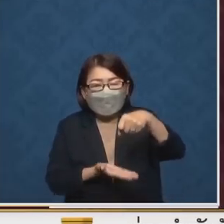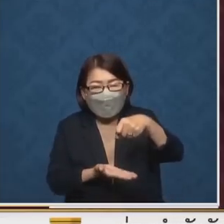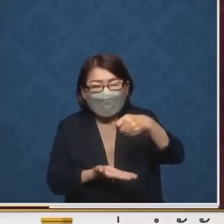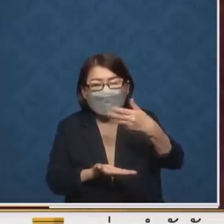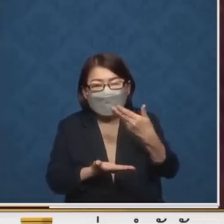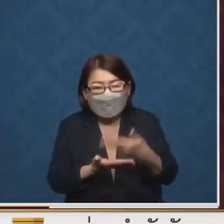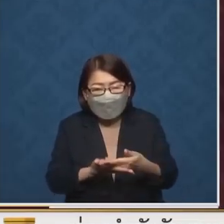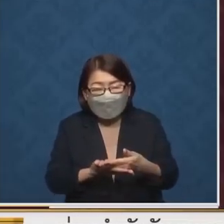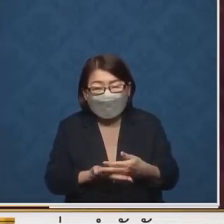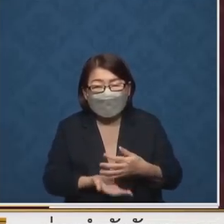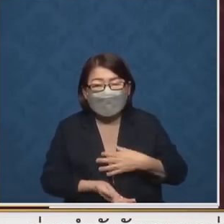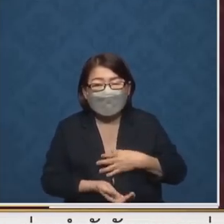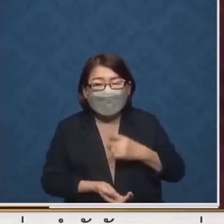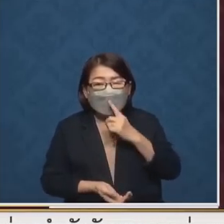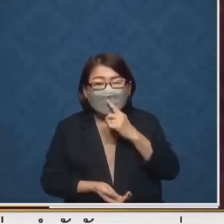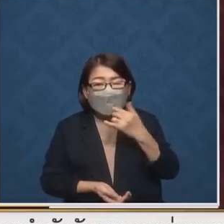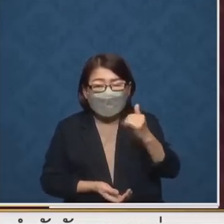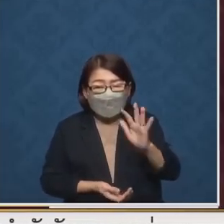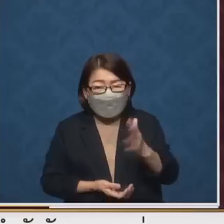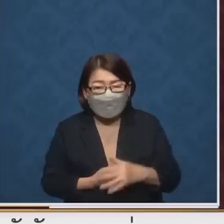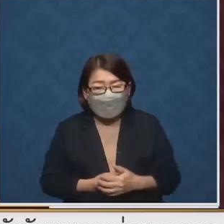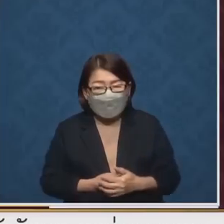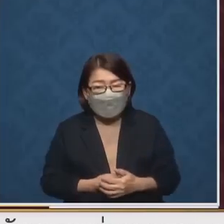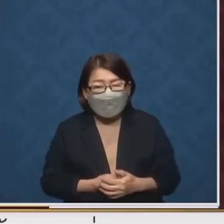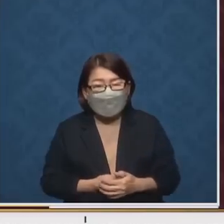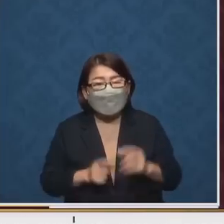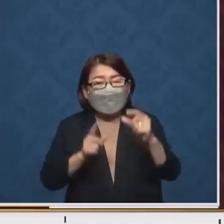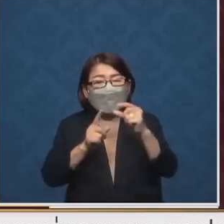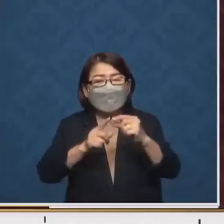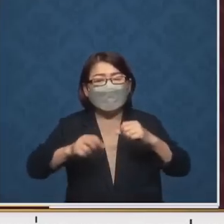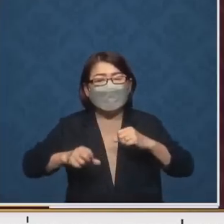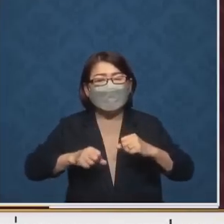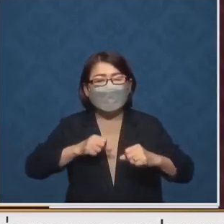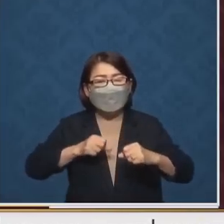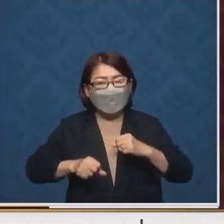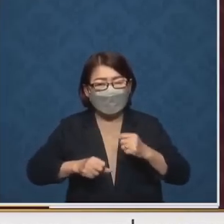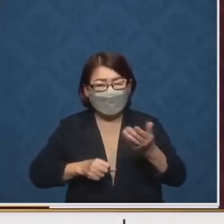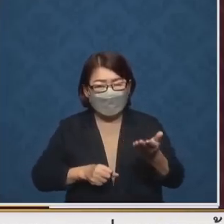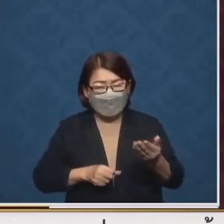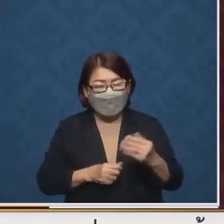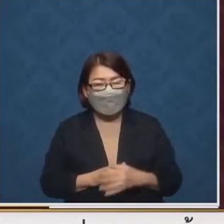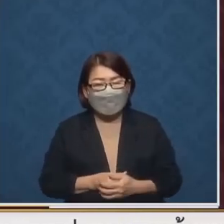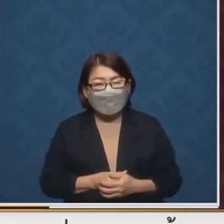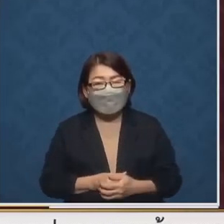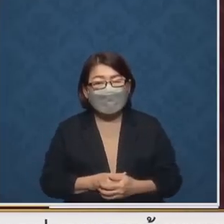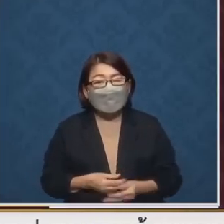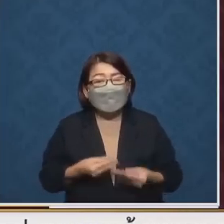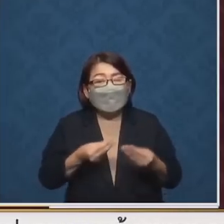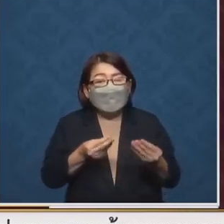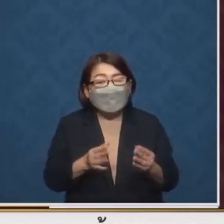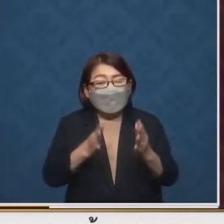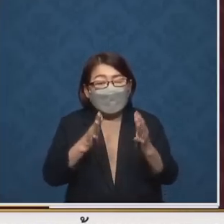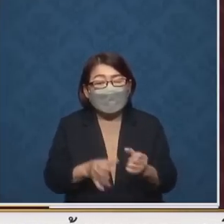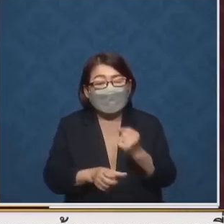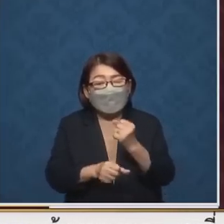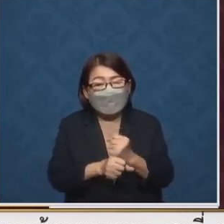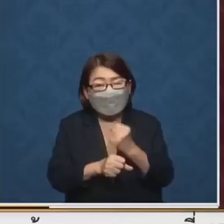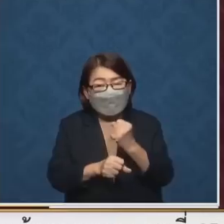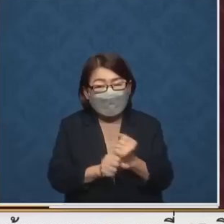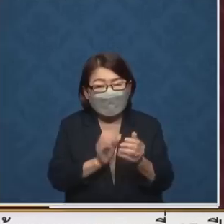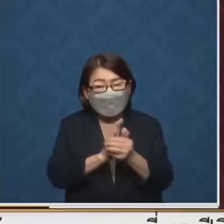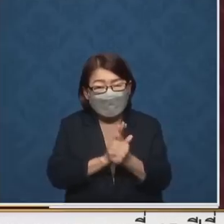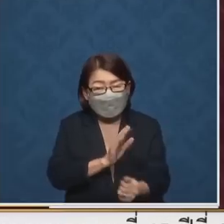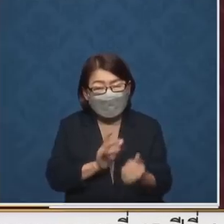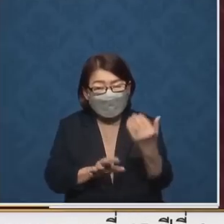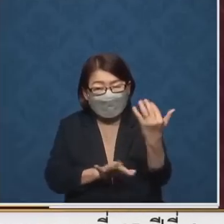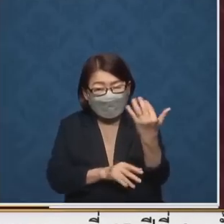ผมไมไดมาพูดเล่นนี่เป็นภาษาของเด็กไวรุนที่ชัยท่ไปจ้างมนุย์คอมพิวเตอร์กลุ่มหนึ่งซึงไมได้เห็